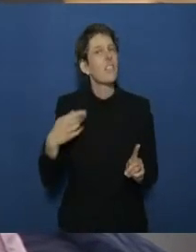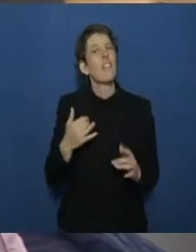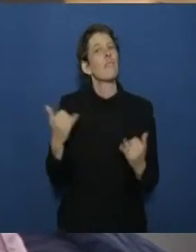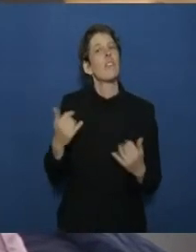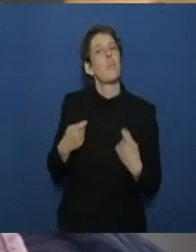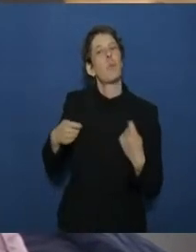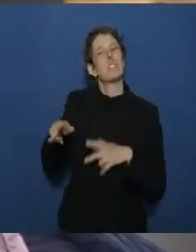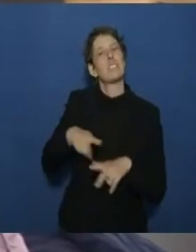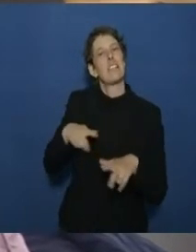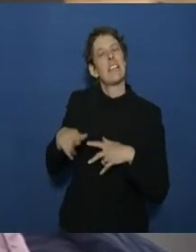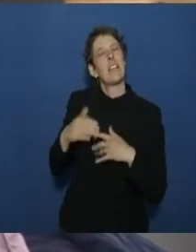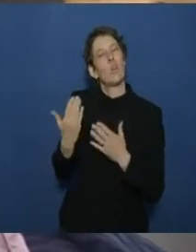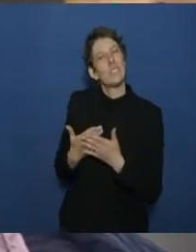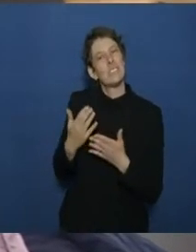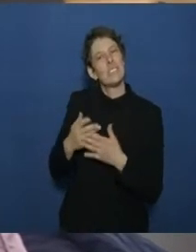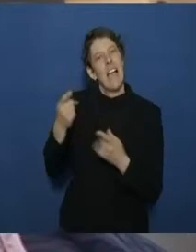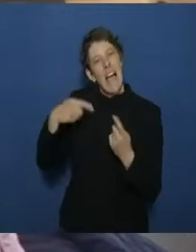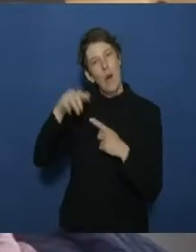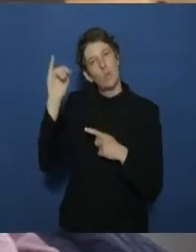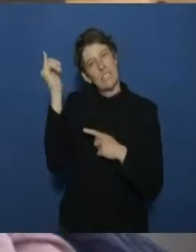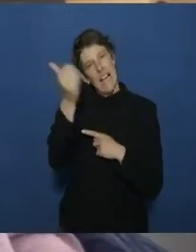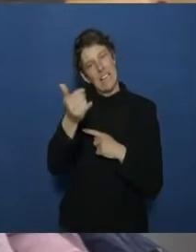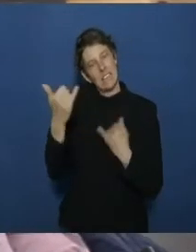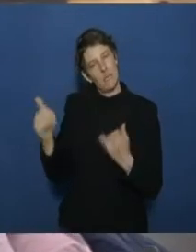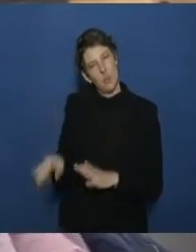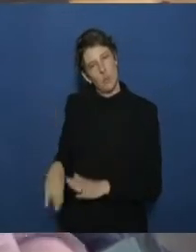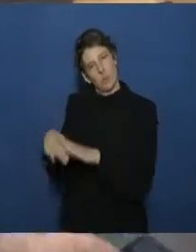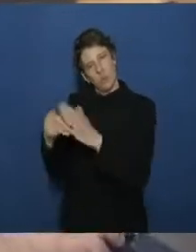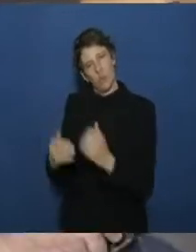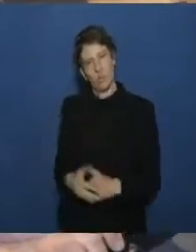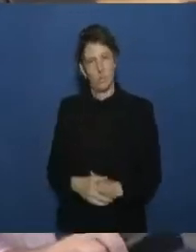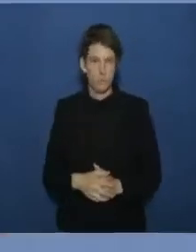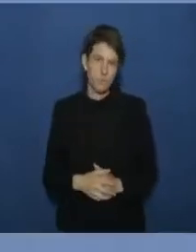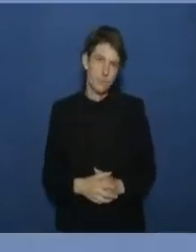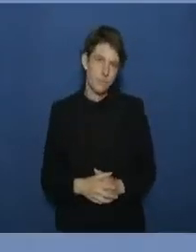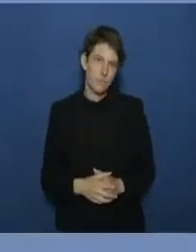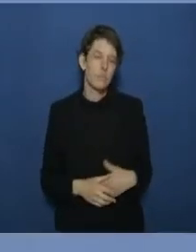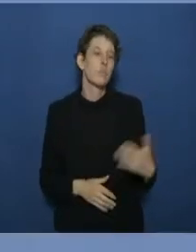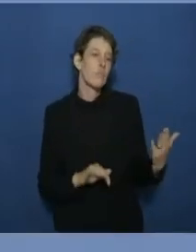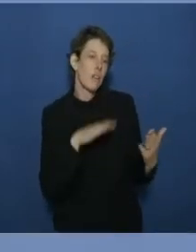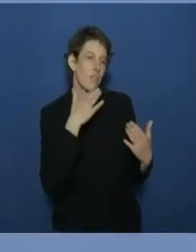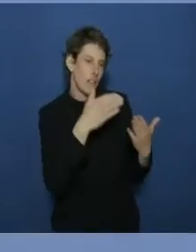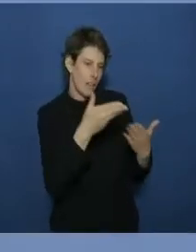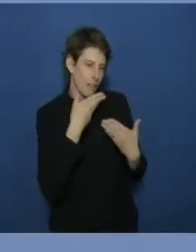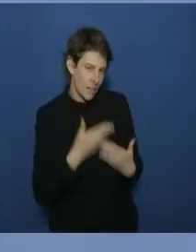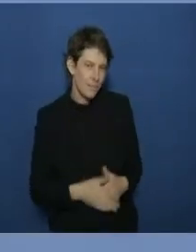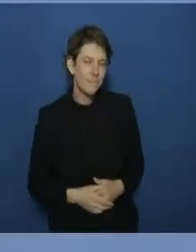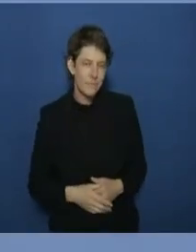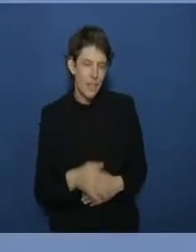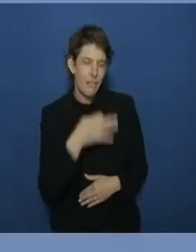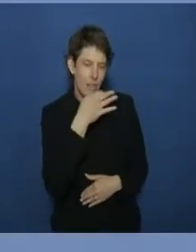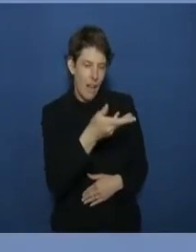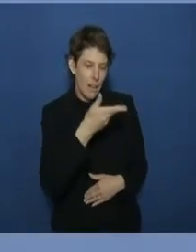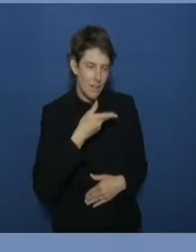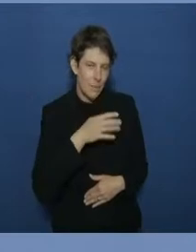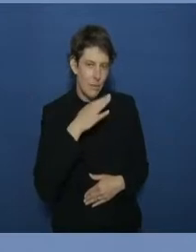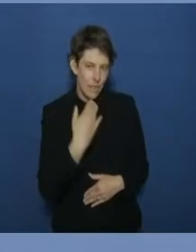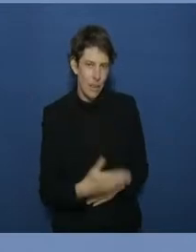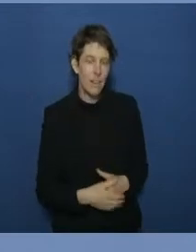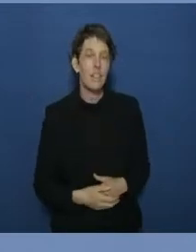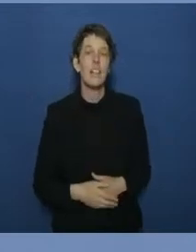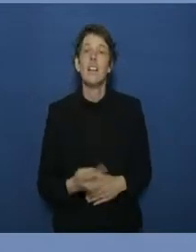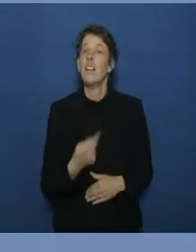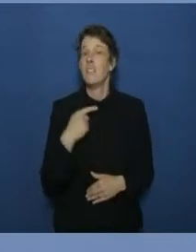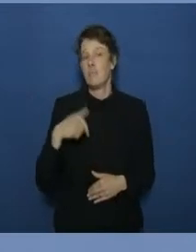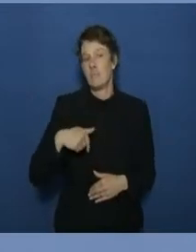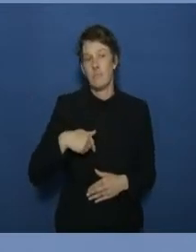die Bundesregierung die Ausreise von afghanischen Ortskräfte? Ja, vielen Dank für die Frage. Wir hatten ja